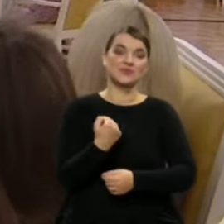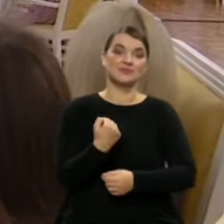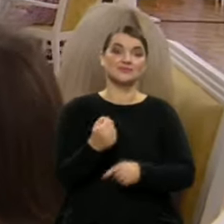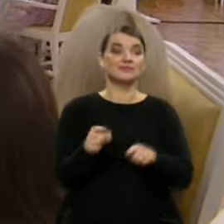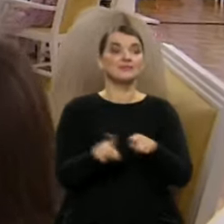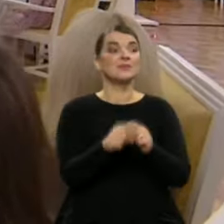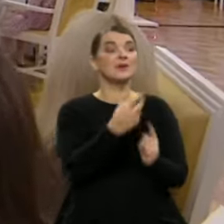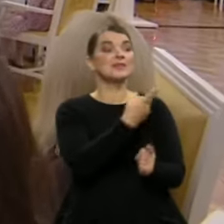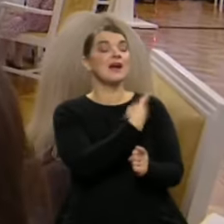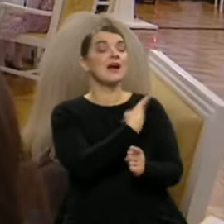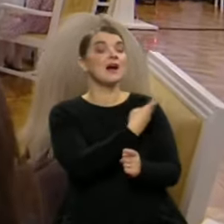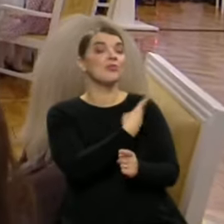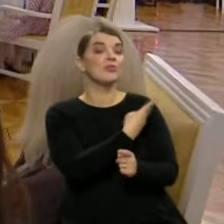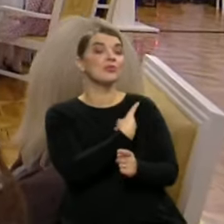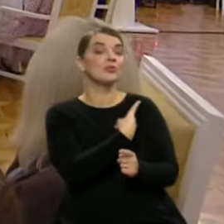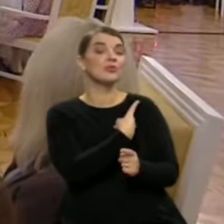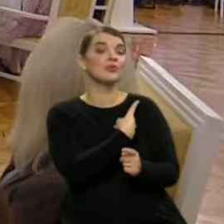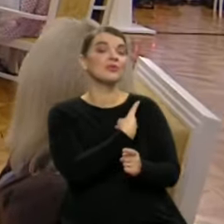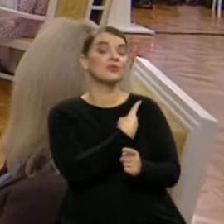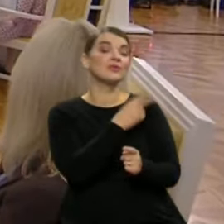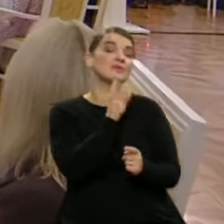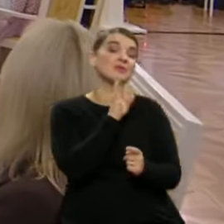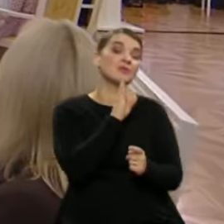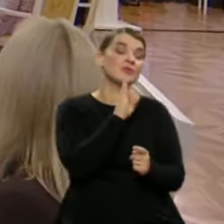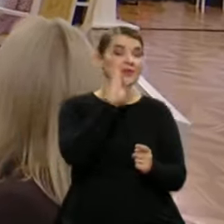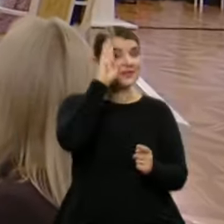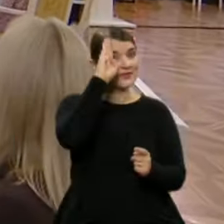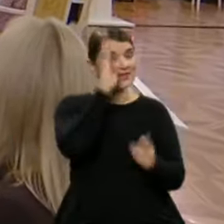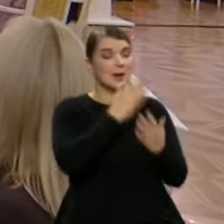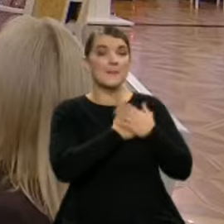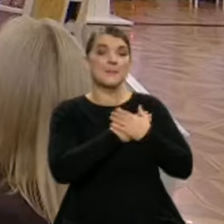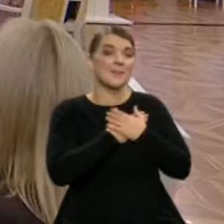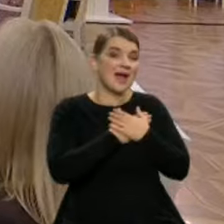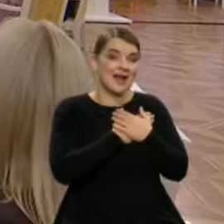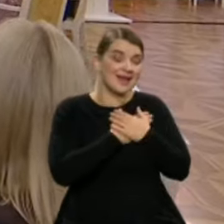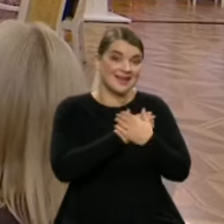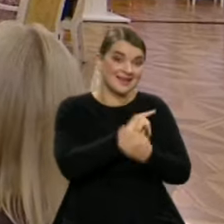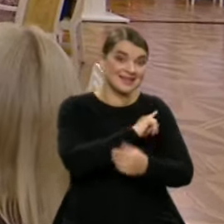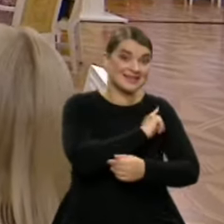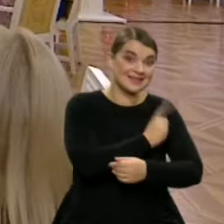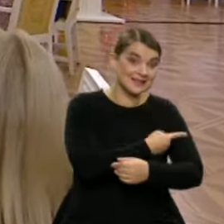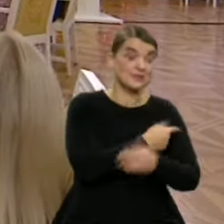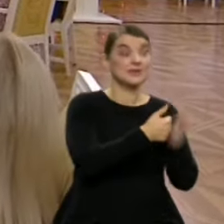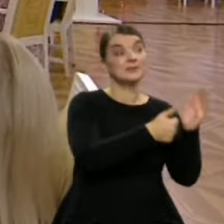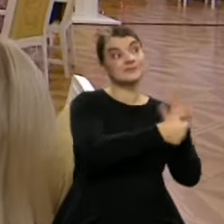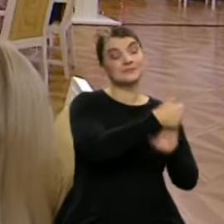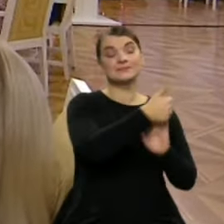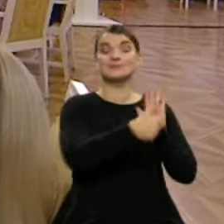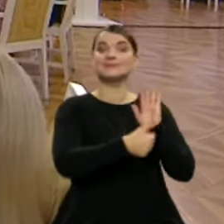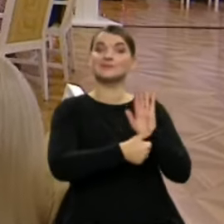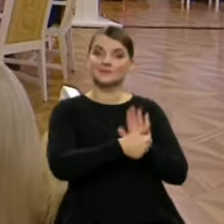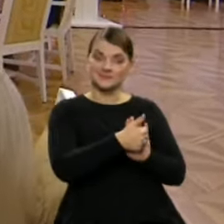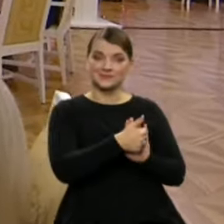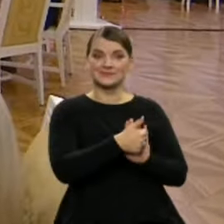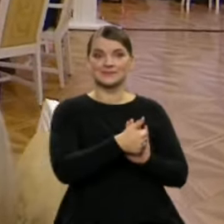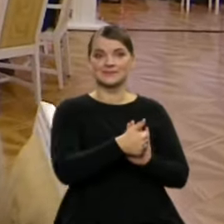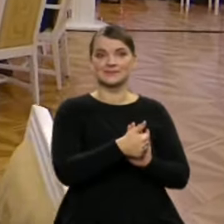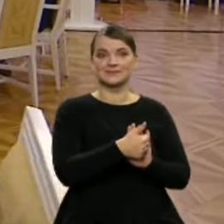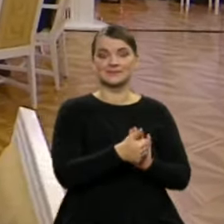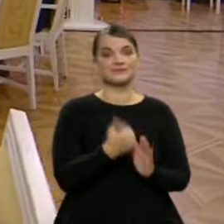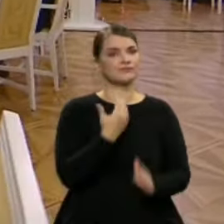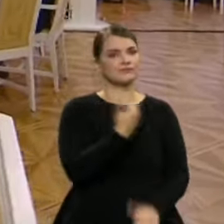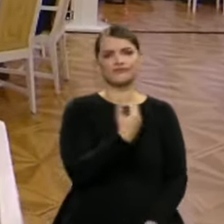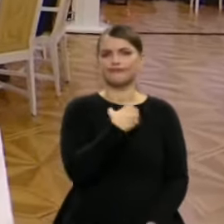tėvų, abiejų sutuoktinių tarpusavio meilė ir tarpusavio pagarba. Tai be galo svarbu.